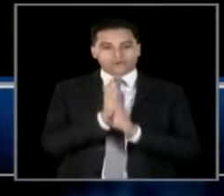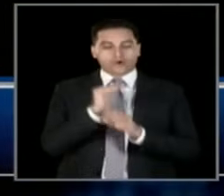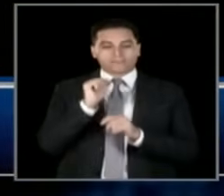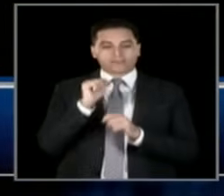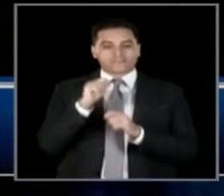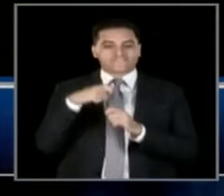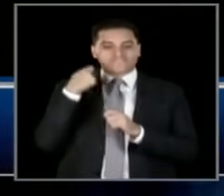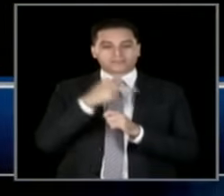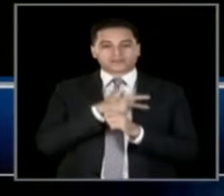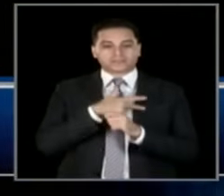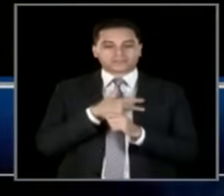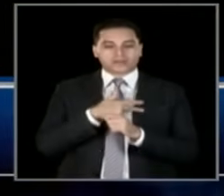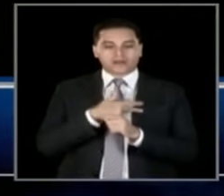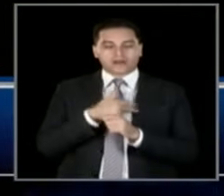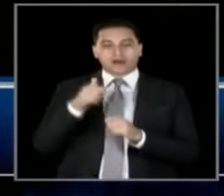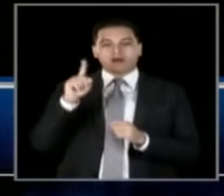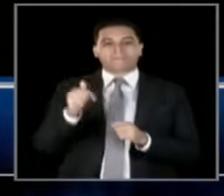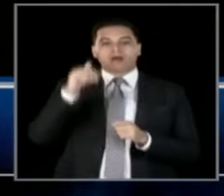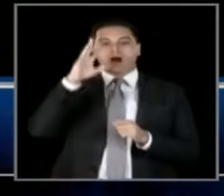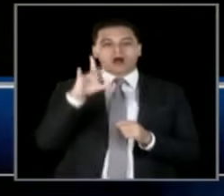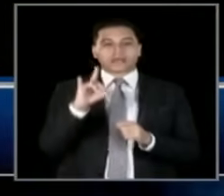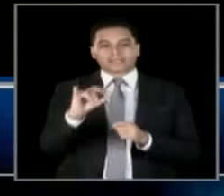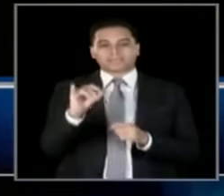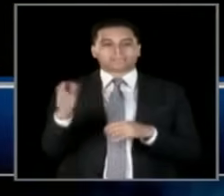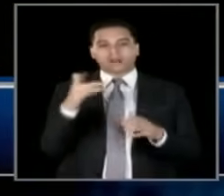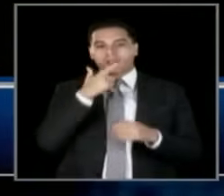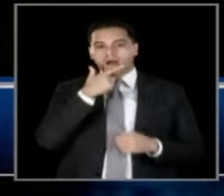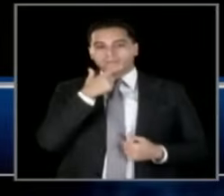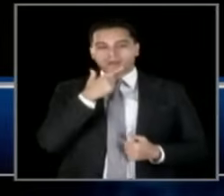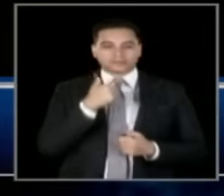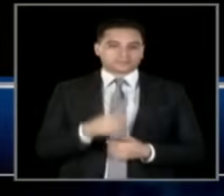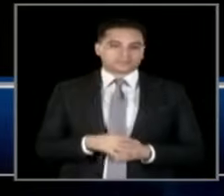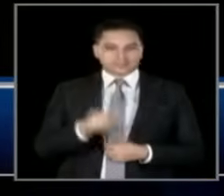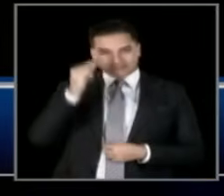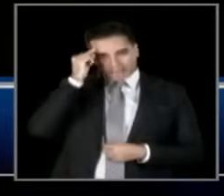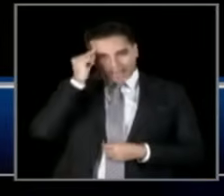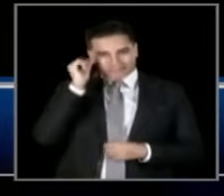من هو مخرج فيلم إبراهيم الأبيض؟